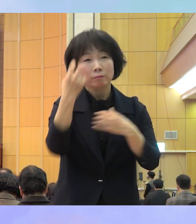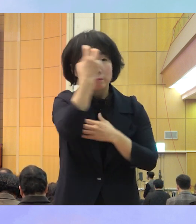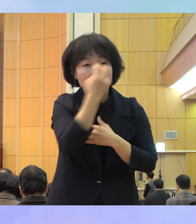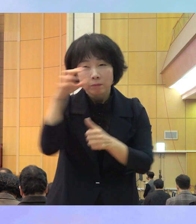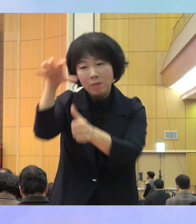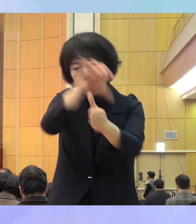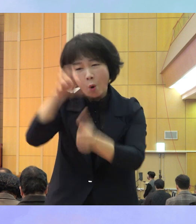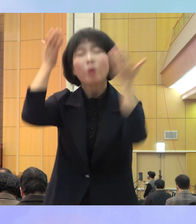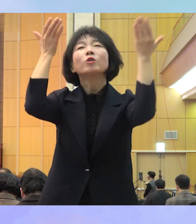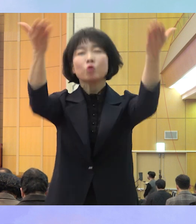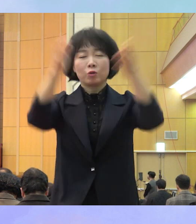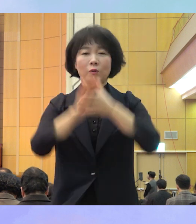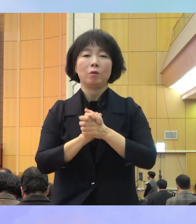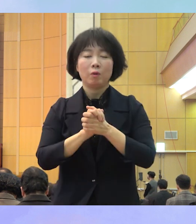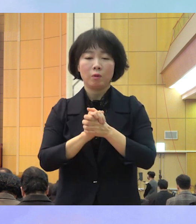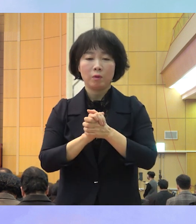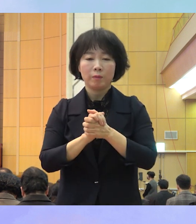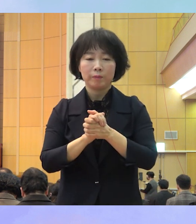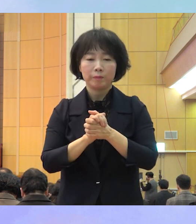눈동자같이 지켜주시옵소서.